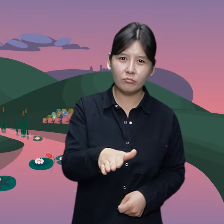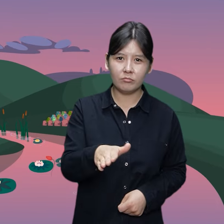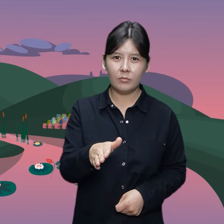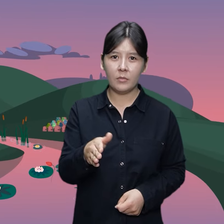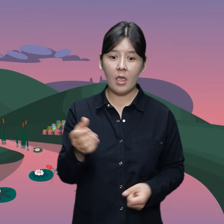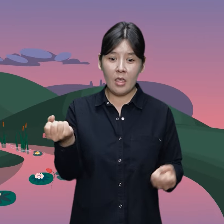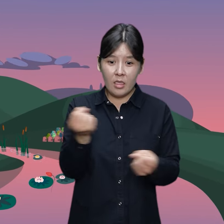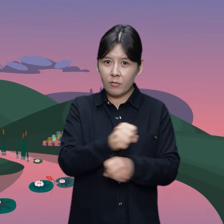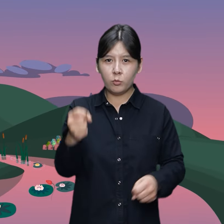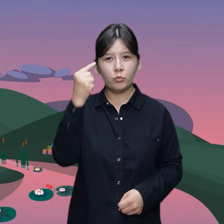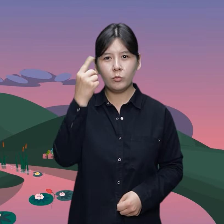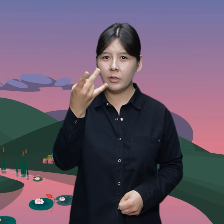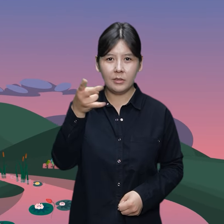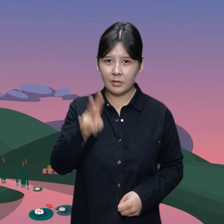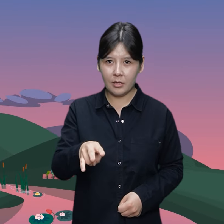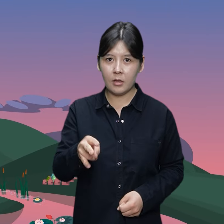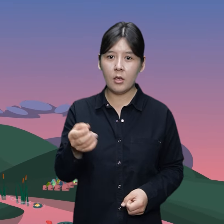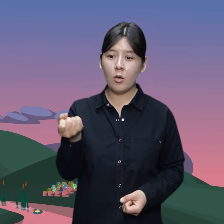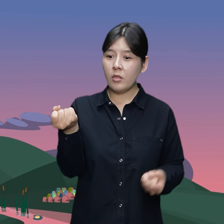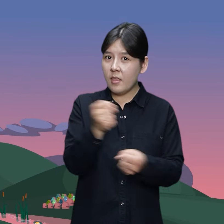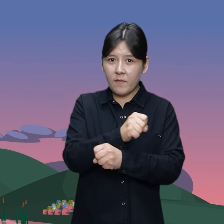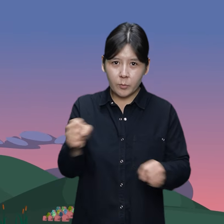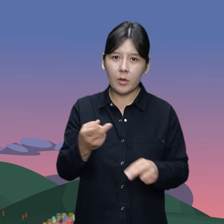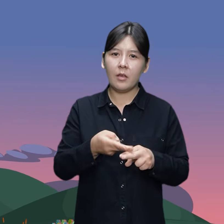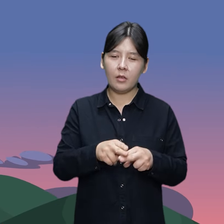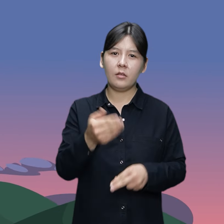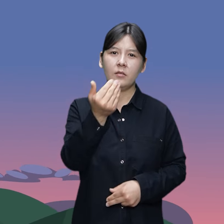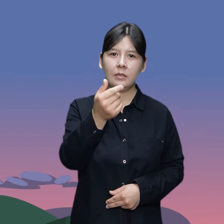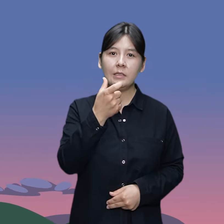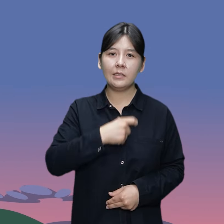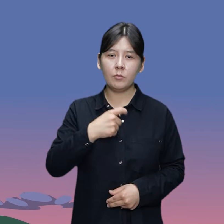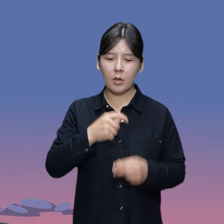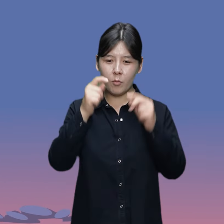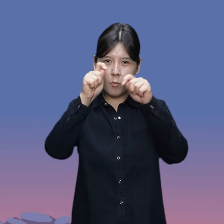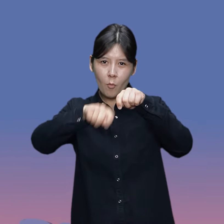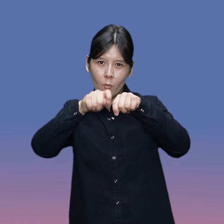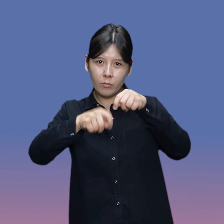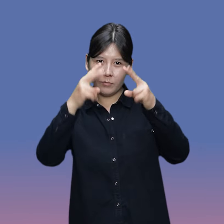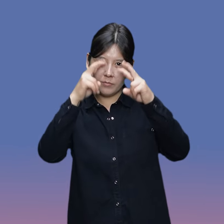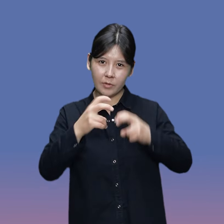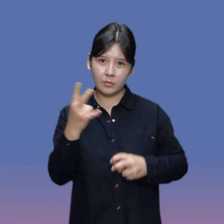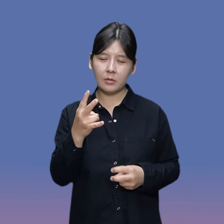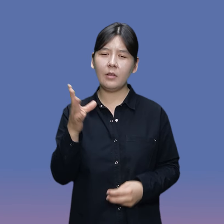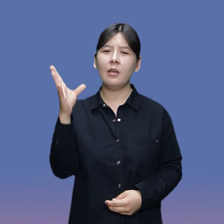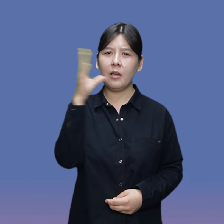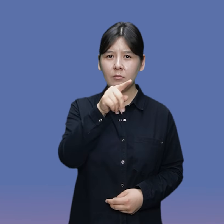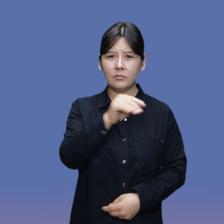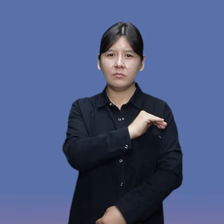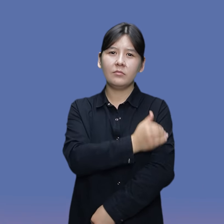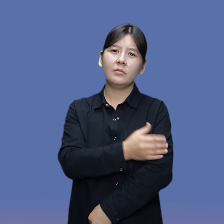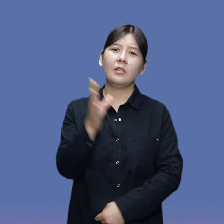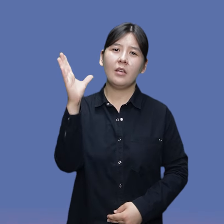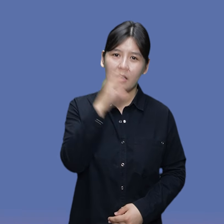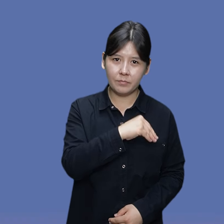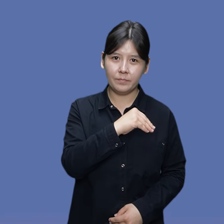чечімемес, бұл чақырық. Мүмкінемес бұл өзіңді сынап көрі мүмкінчілігі. Мүмкінемес